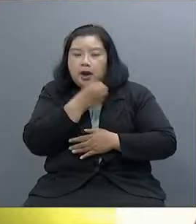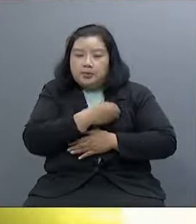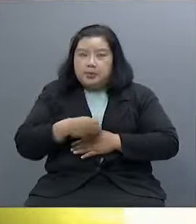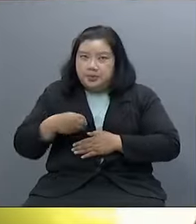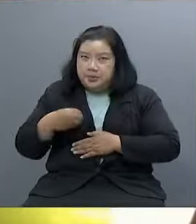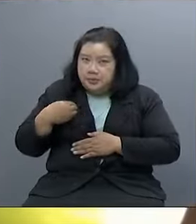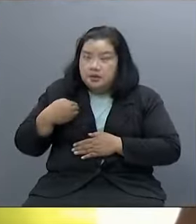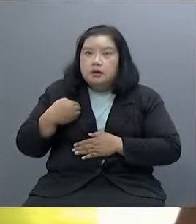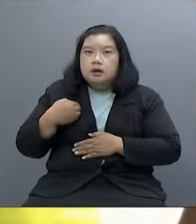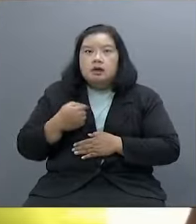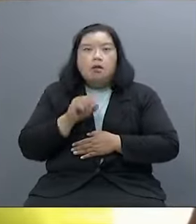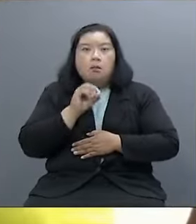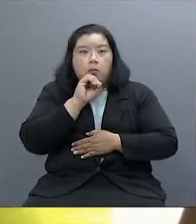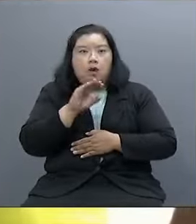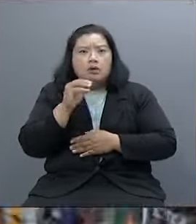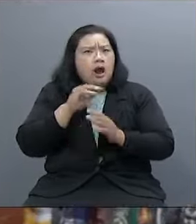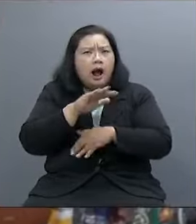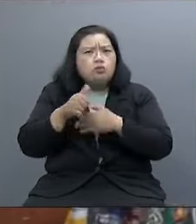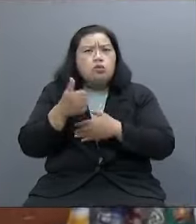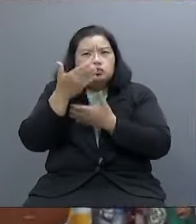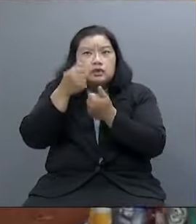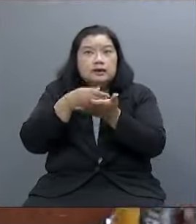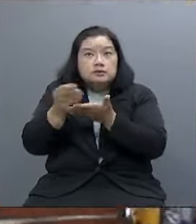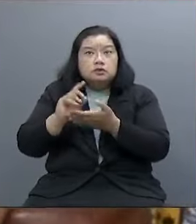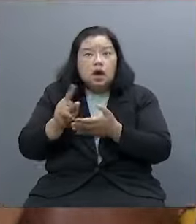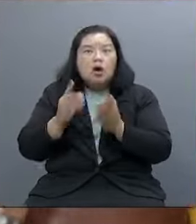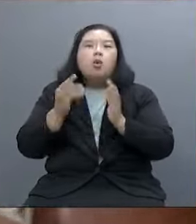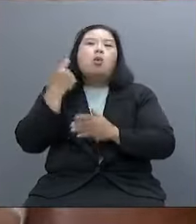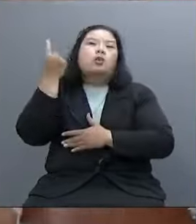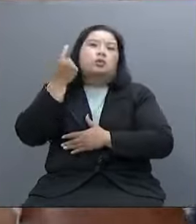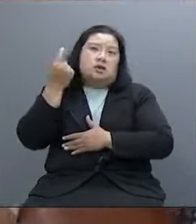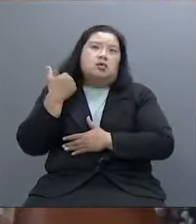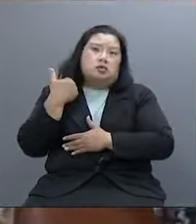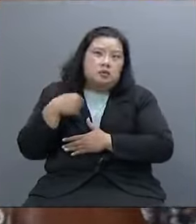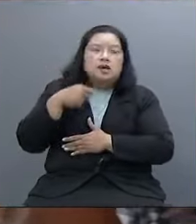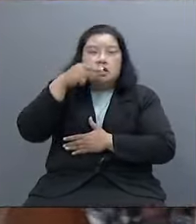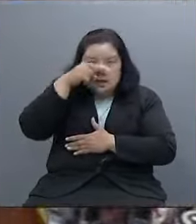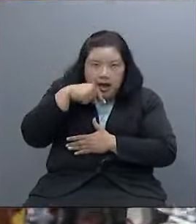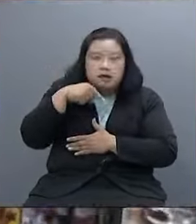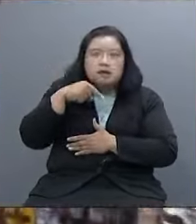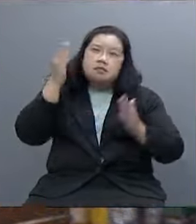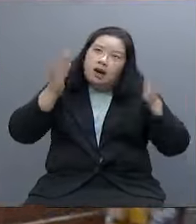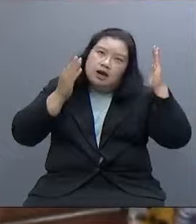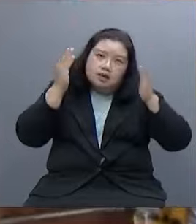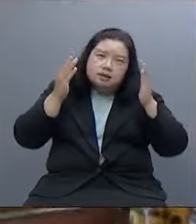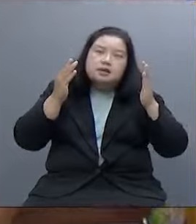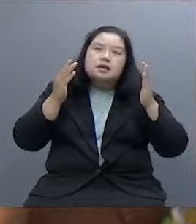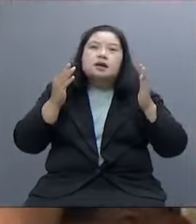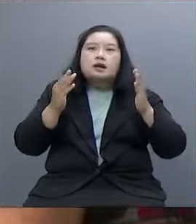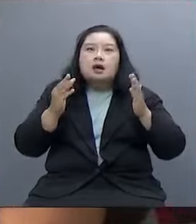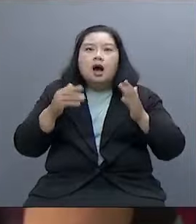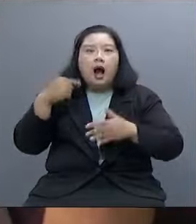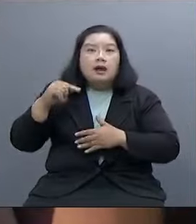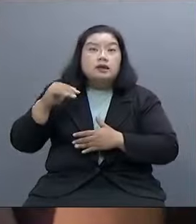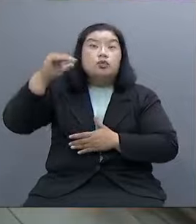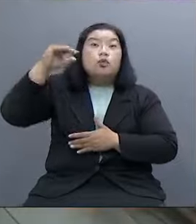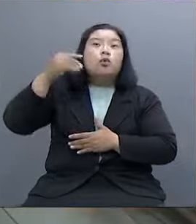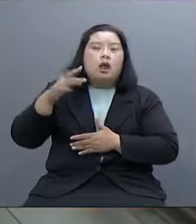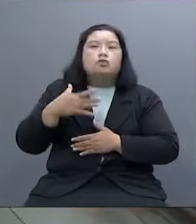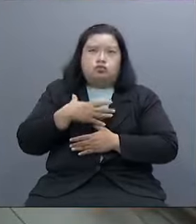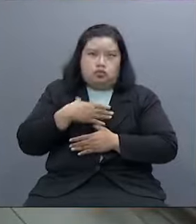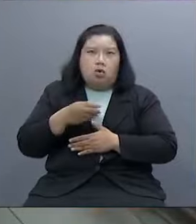ที่เนี่ยบอกว่าลูกค้าส่วนใหญ่ในปีนี้เป็นกลุ่มนักท่องเที่ยวชาวไทยและกลุ่มนักท่องเที่ยวจากมาเลเซียโดยเฉพาะกลุ่มผู้ใหญ่เนี่ยเขาเลือกเสื้อที่มีราคา